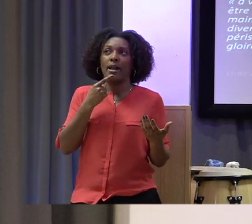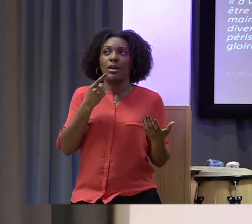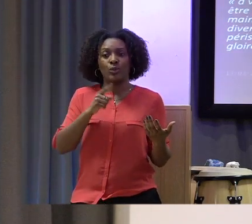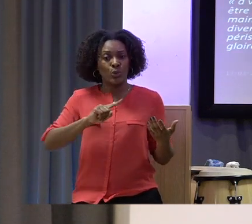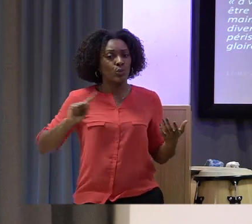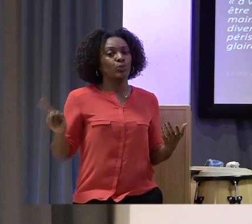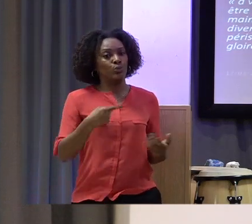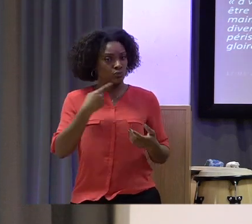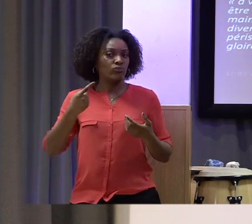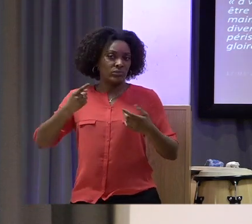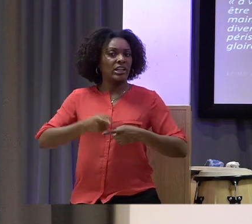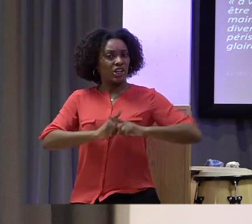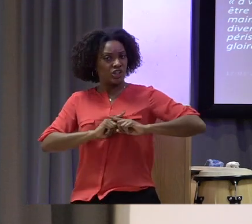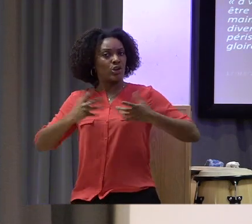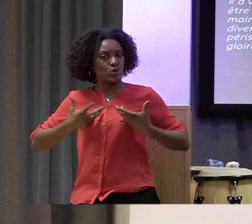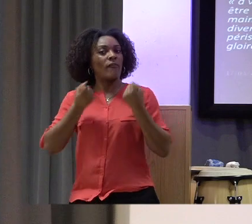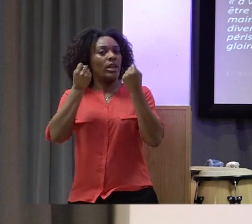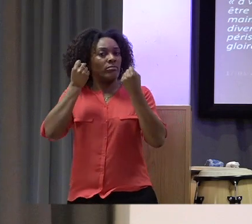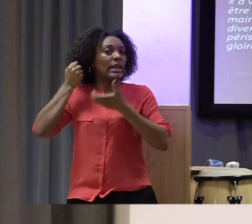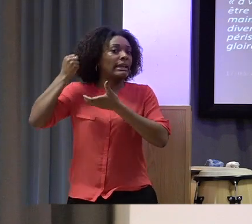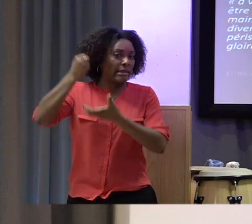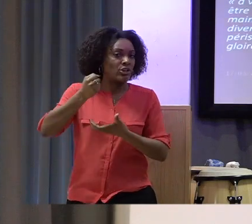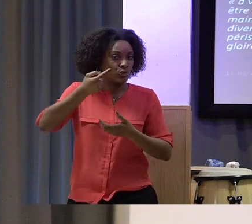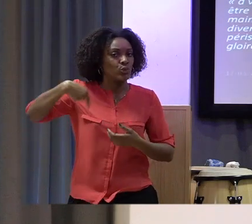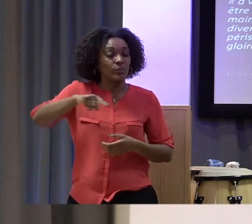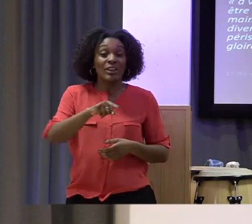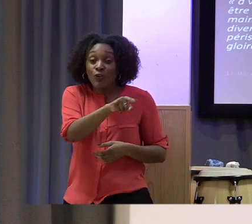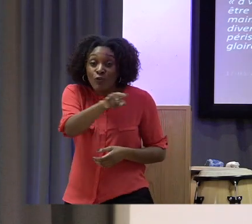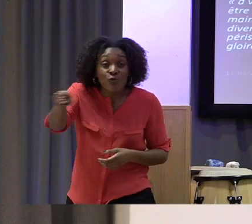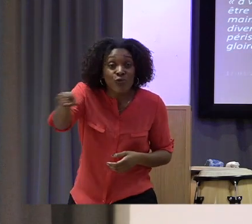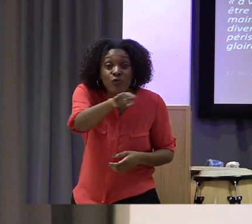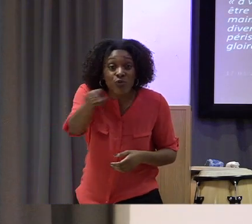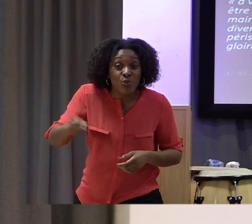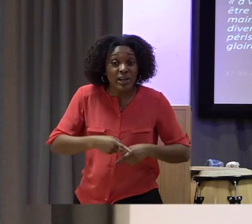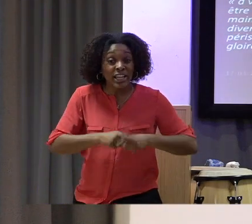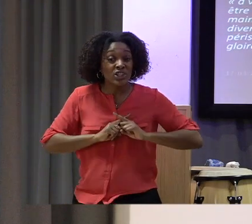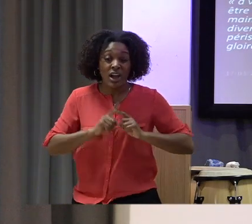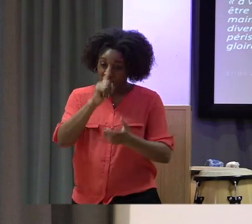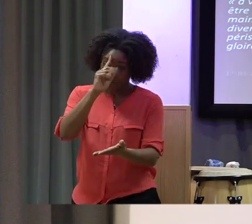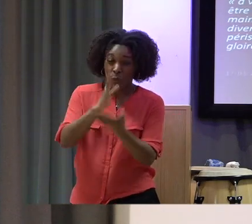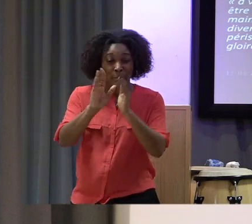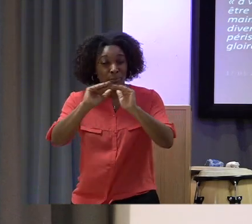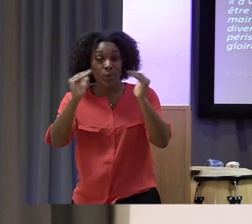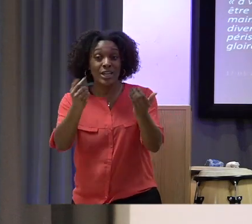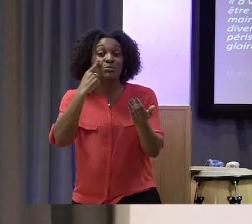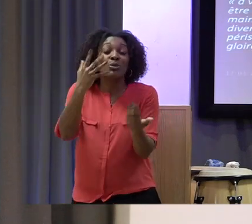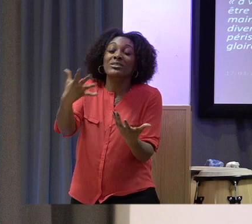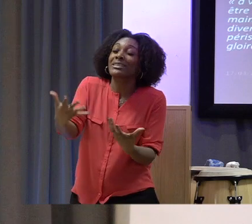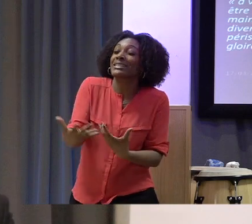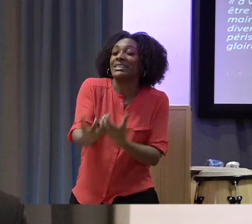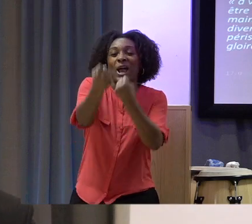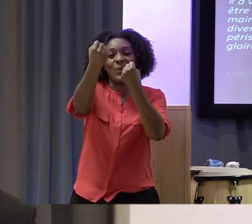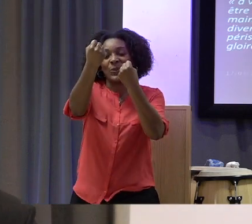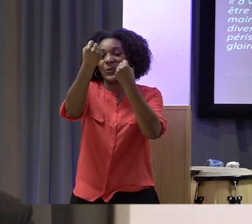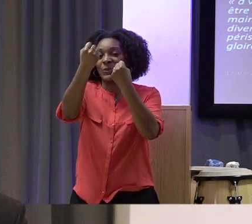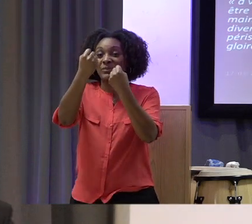sommes les rachetés, qui parlent de notre héritage, « À vous qui par la puissance de Dieu êtes gardés par la foi pour le salut, prêt à être